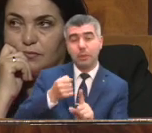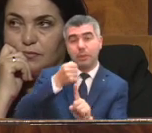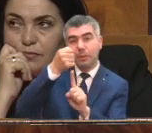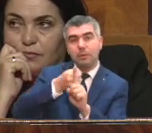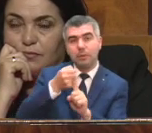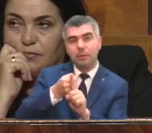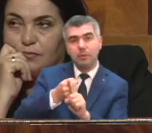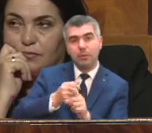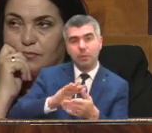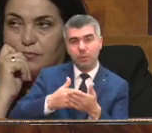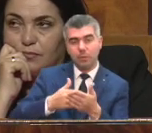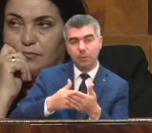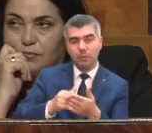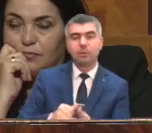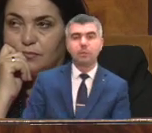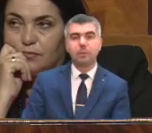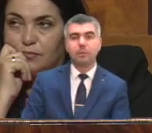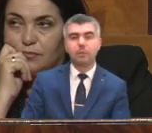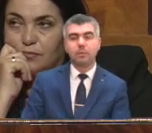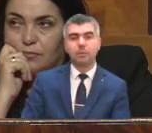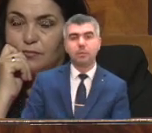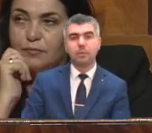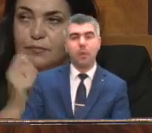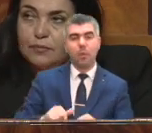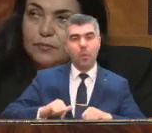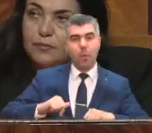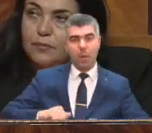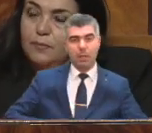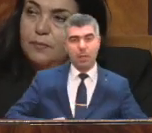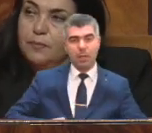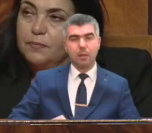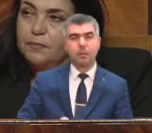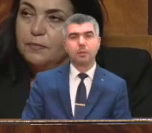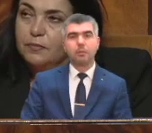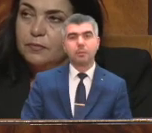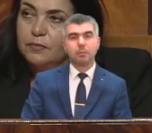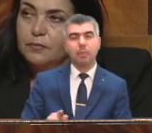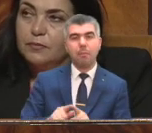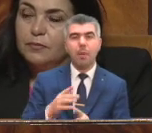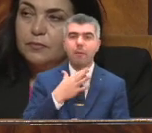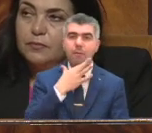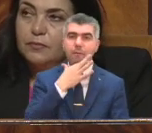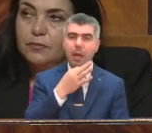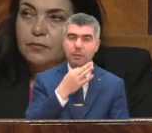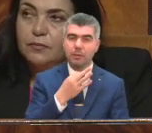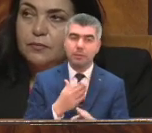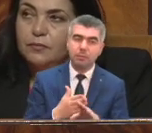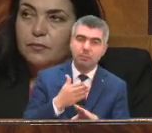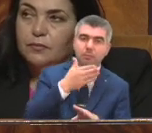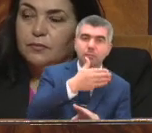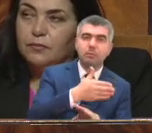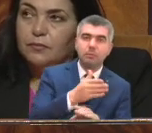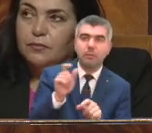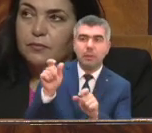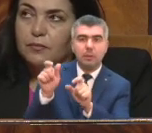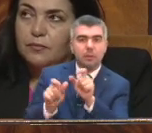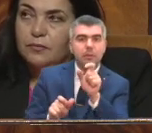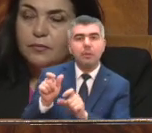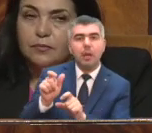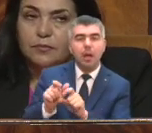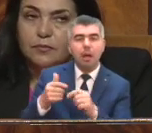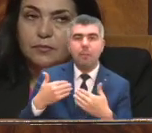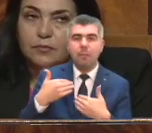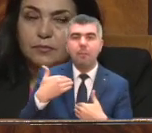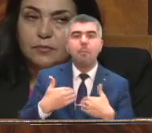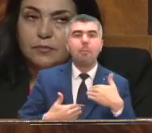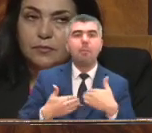الكبيرة اللي كديروها الوزارة ديالكم لتيسير ولوج أشخاص في وضعية